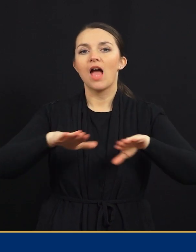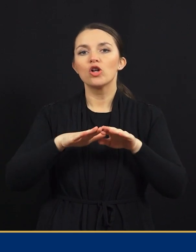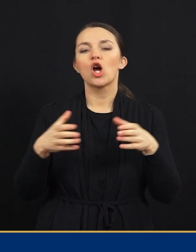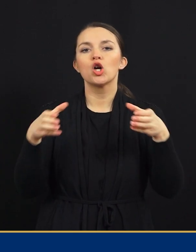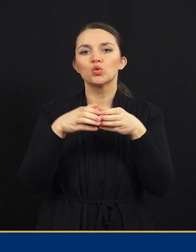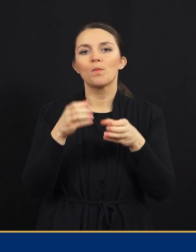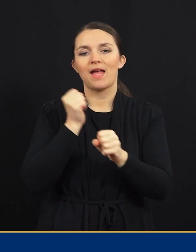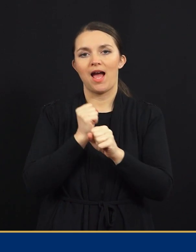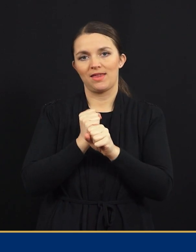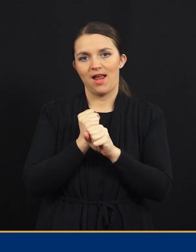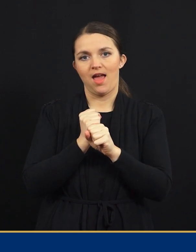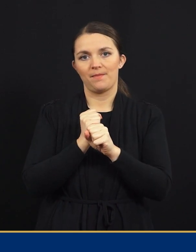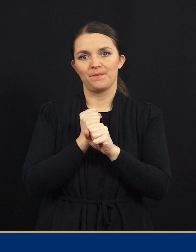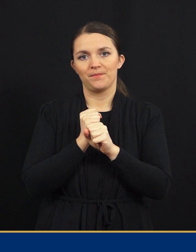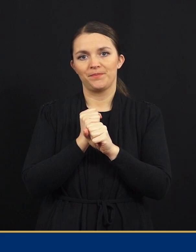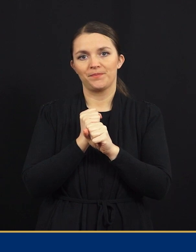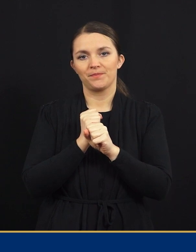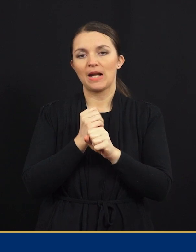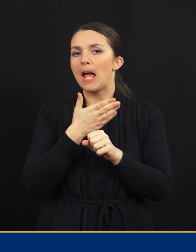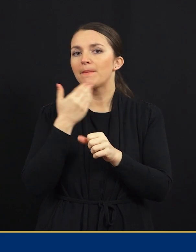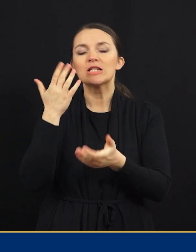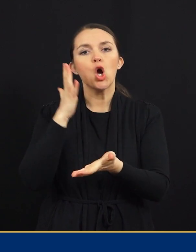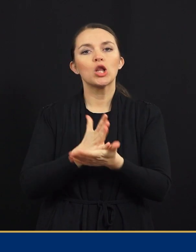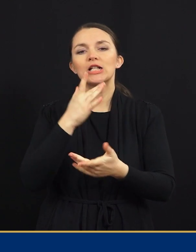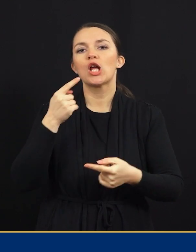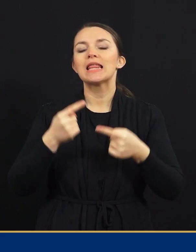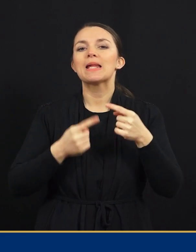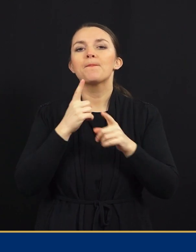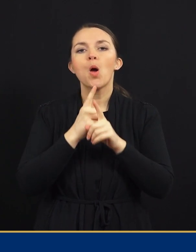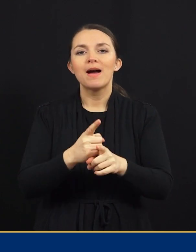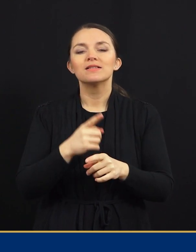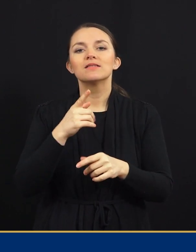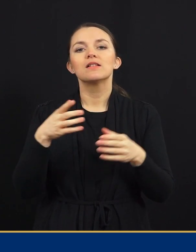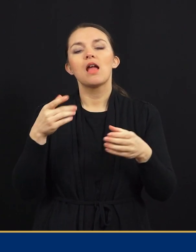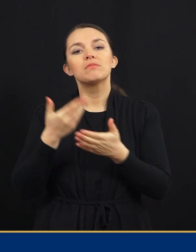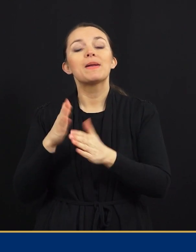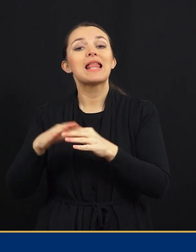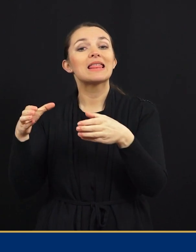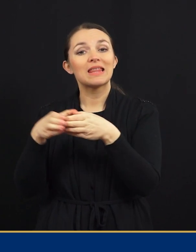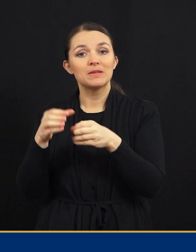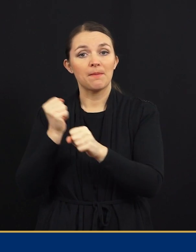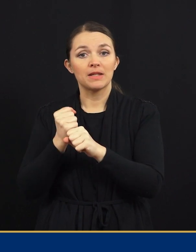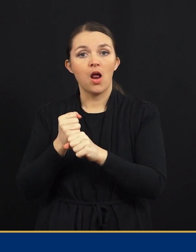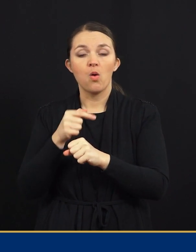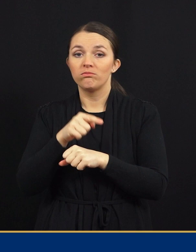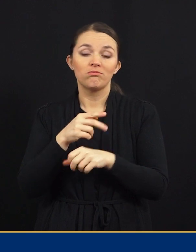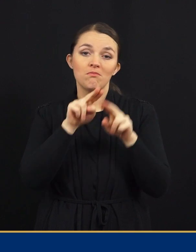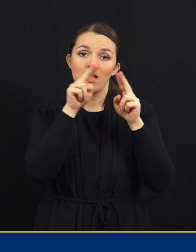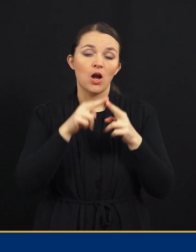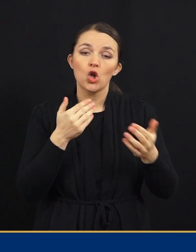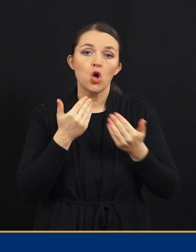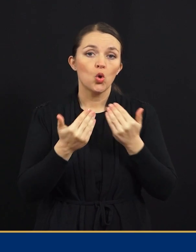našega skupnega dela. Brez odlične diplomacije, ki temelji na timskem delu, je namreč